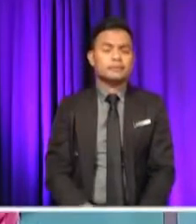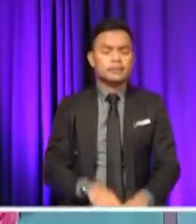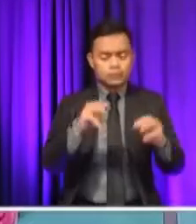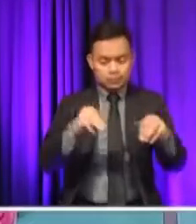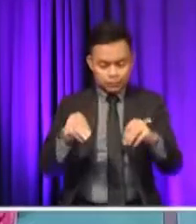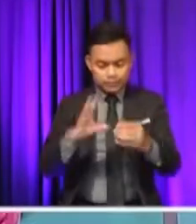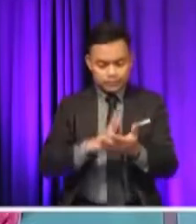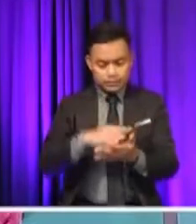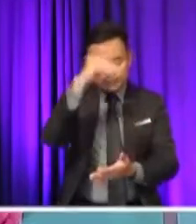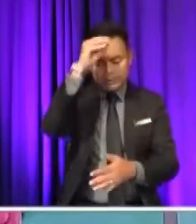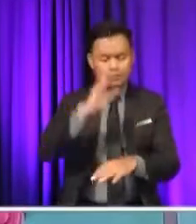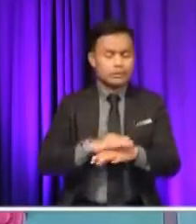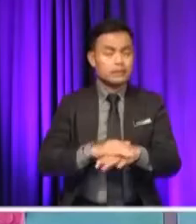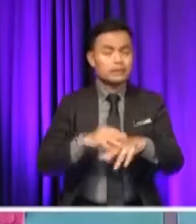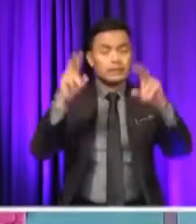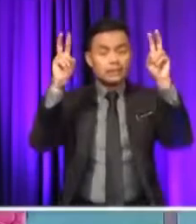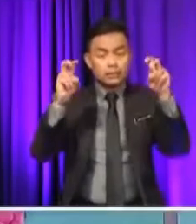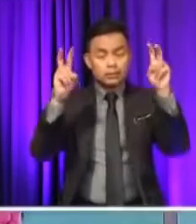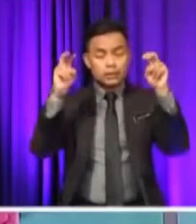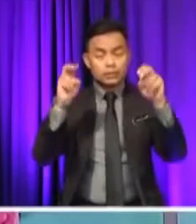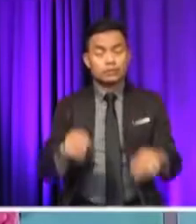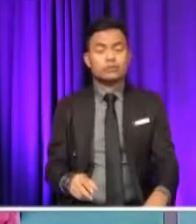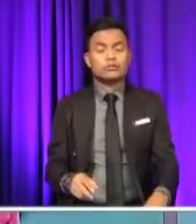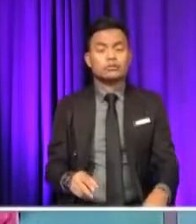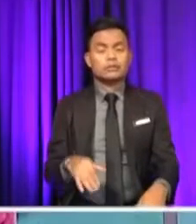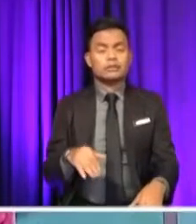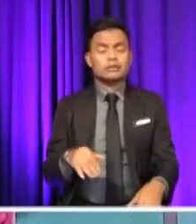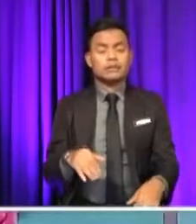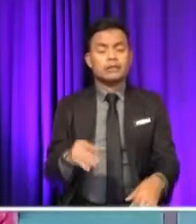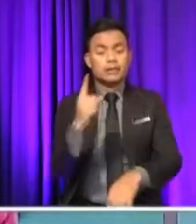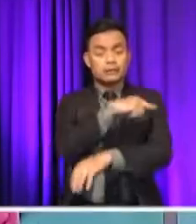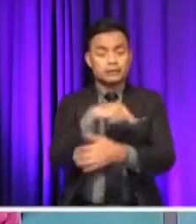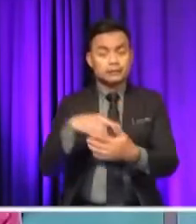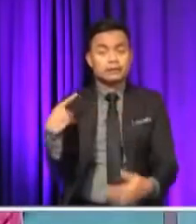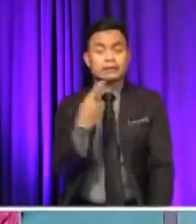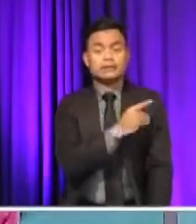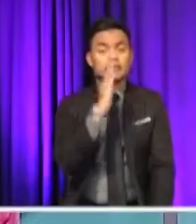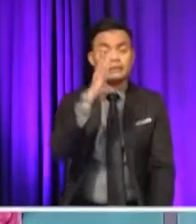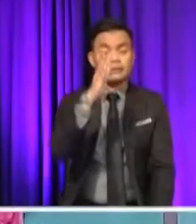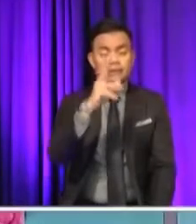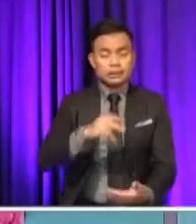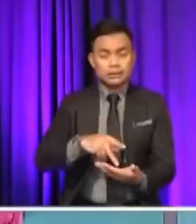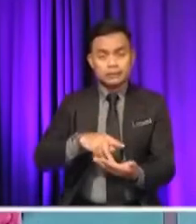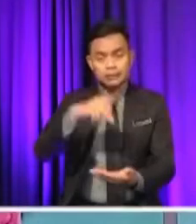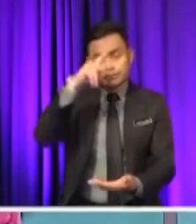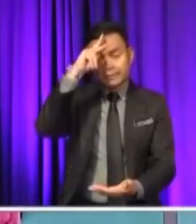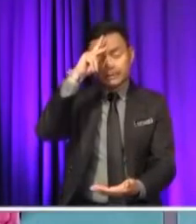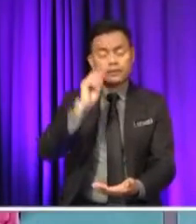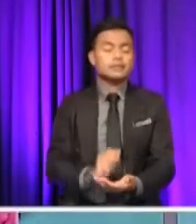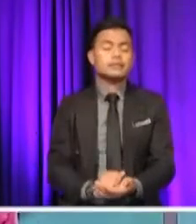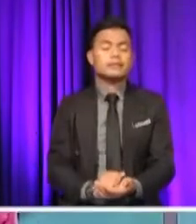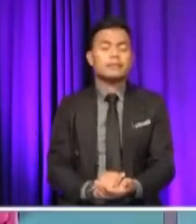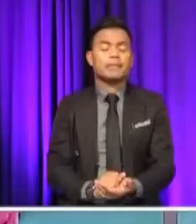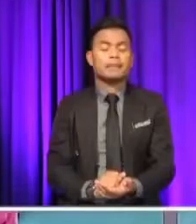antara subtopiknya lah. Hari ini kita akan ulang kaji sistem elektrik dan pneumatik. Okey, kita tengok subtopik yang pertama iaitu